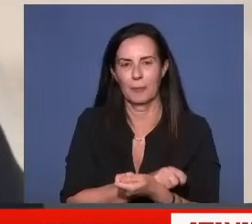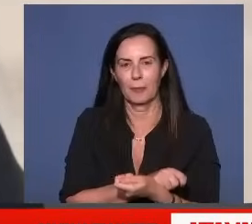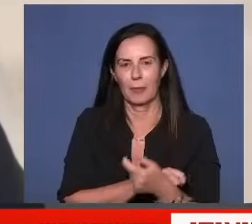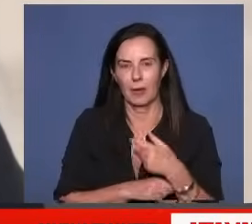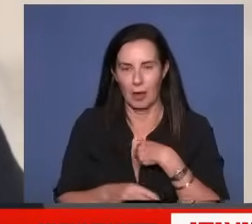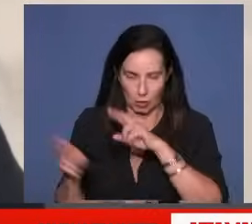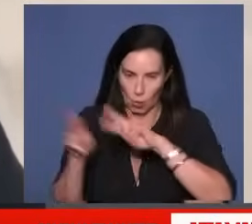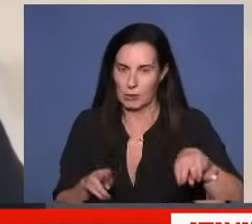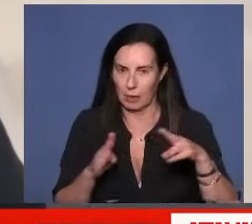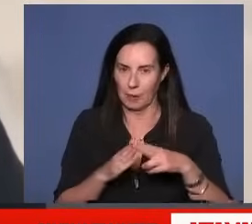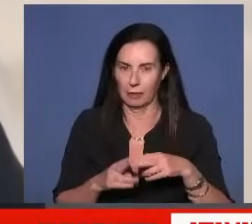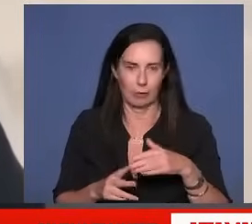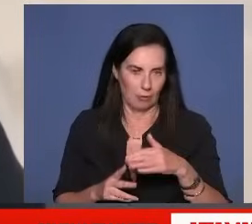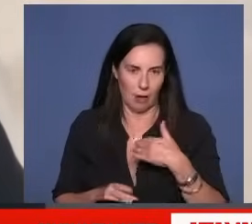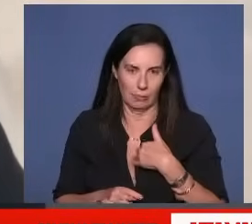חוזרת הביתה.